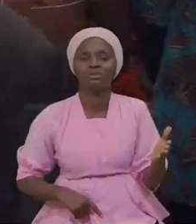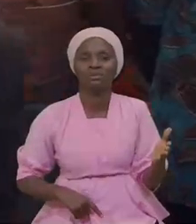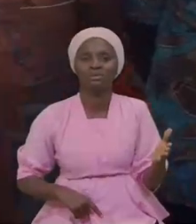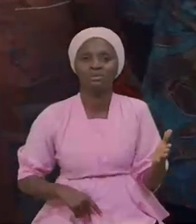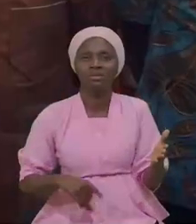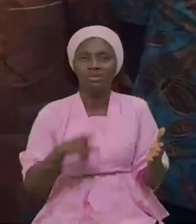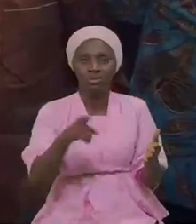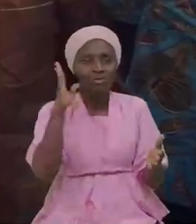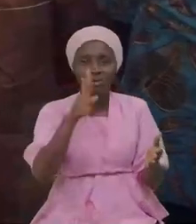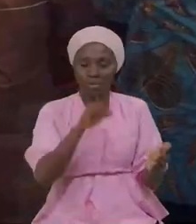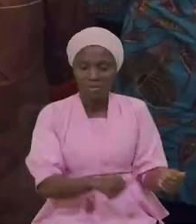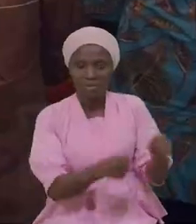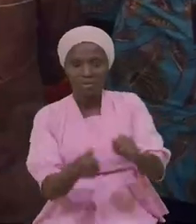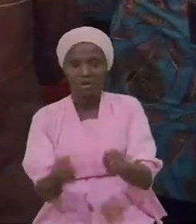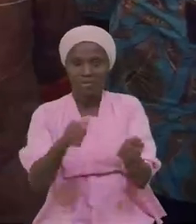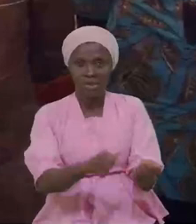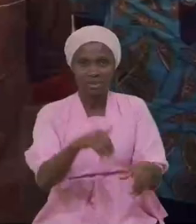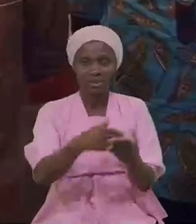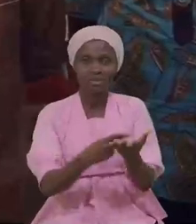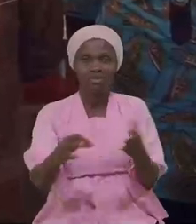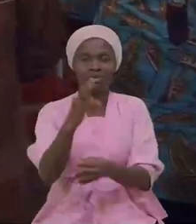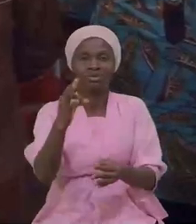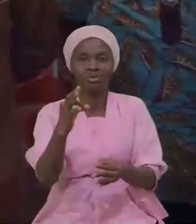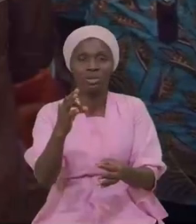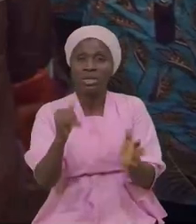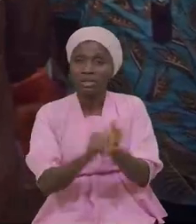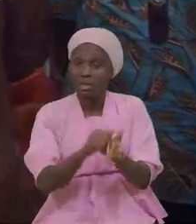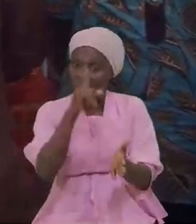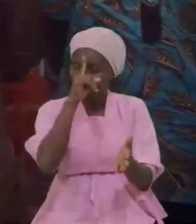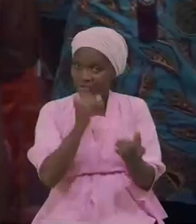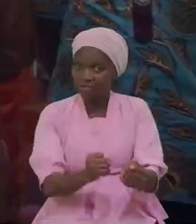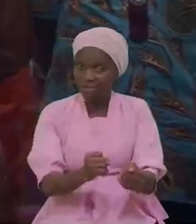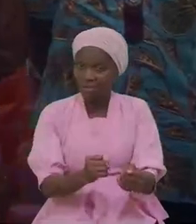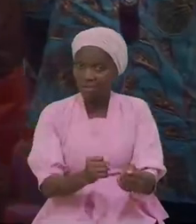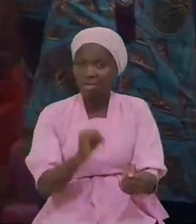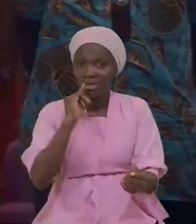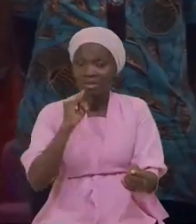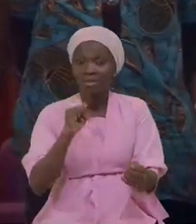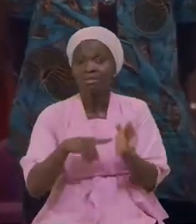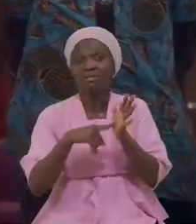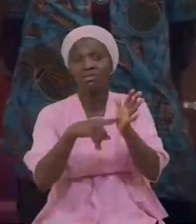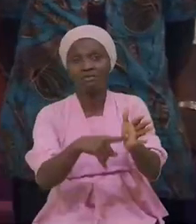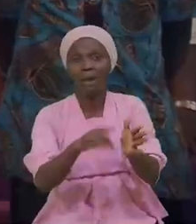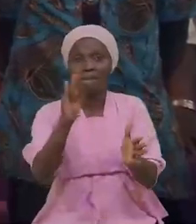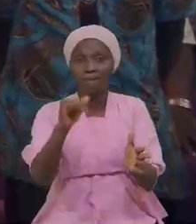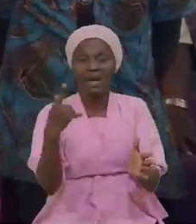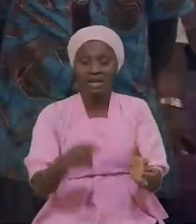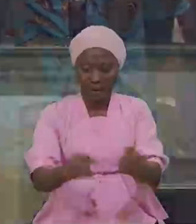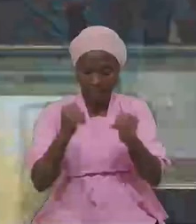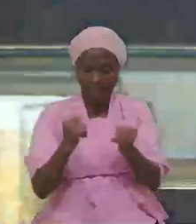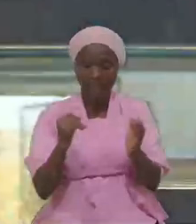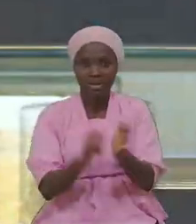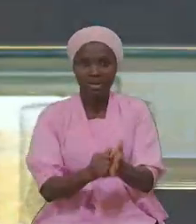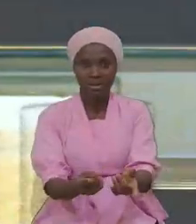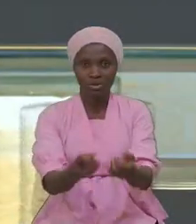le Saint-Esprit. Cette foi se révèle par la puissance qui entre dans